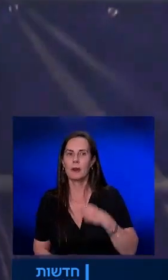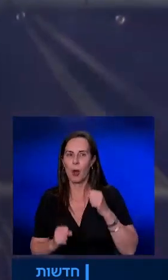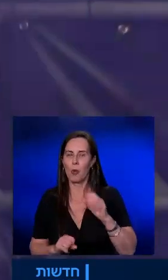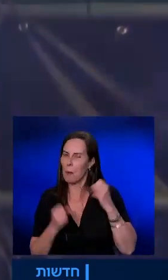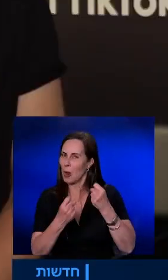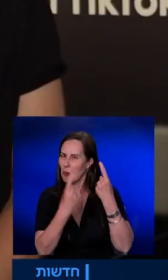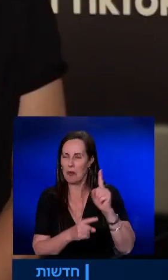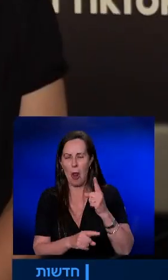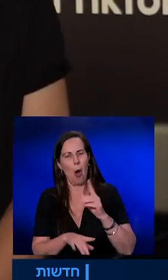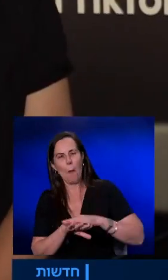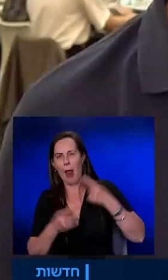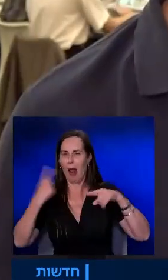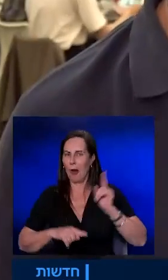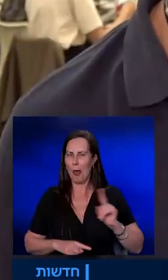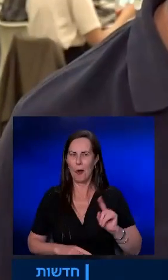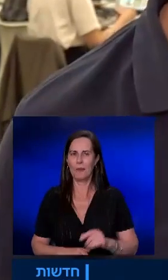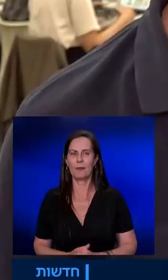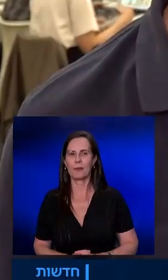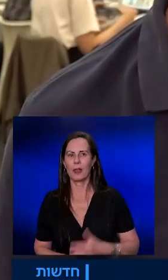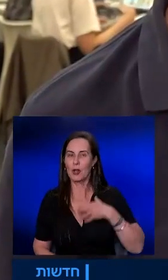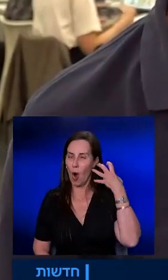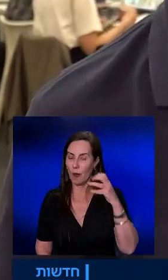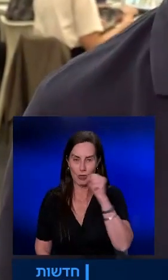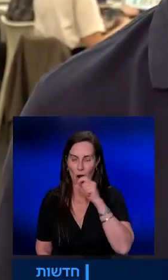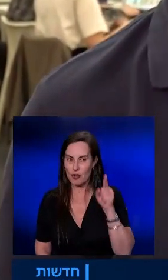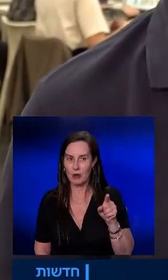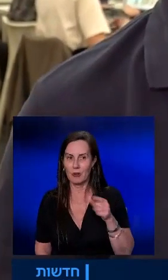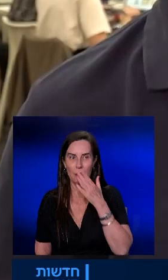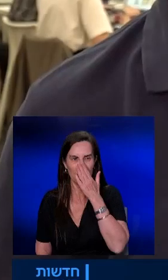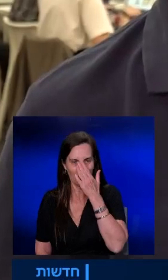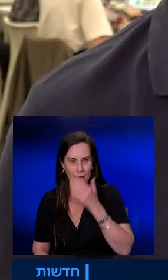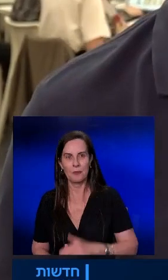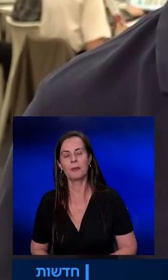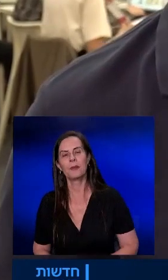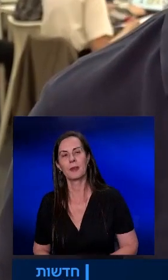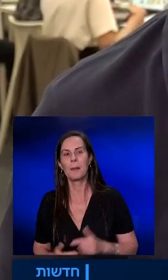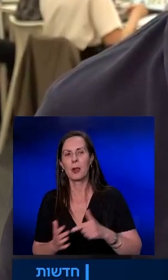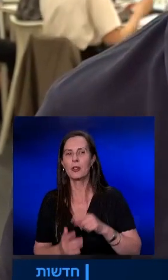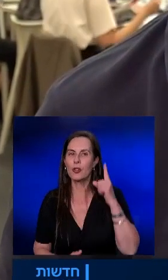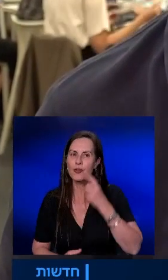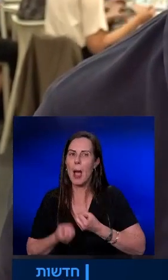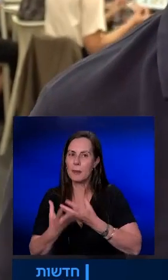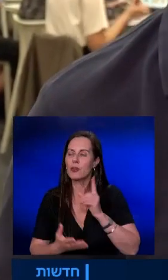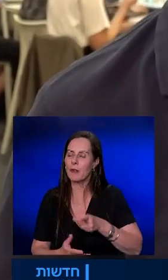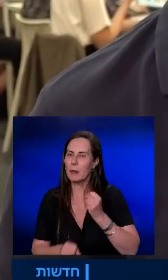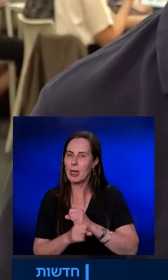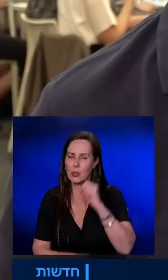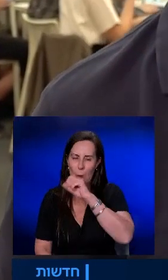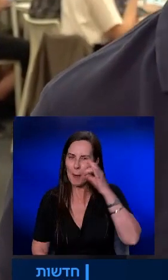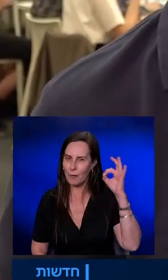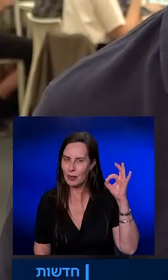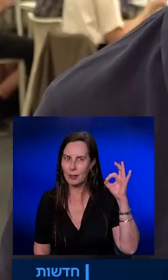confident and unapologetically himself. I love the song I am because I think that it's necessary to bring this kind